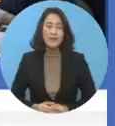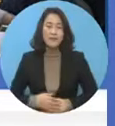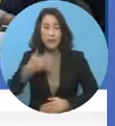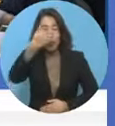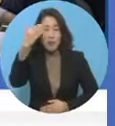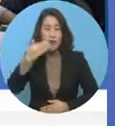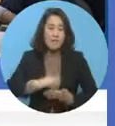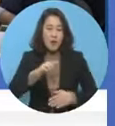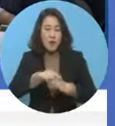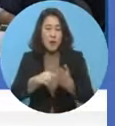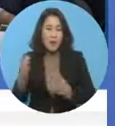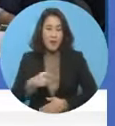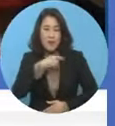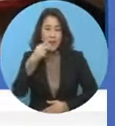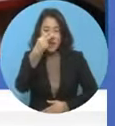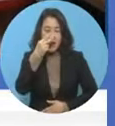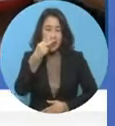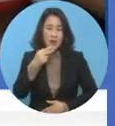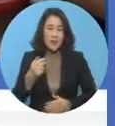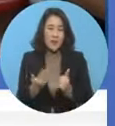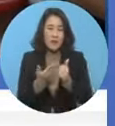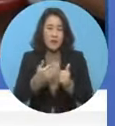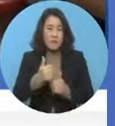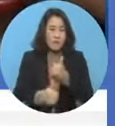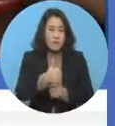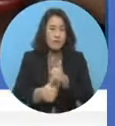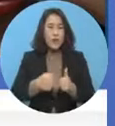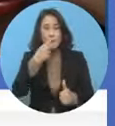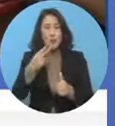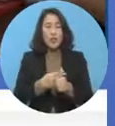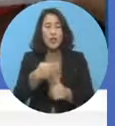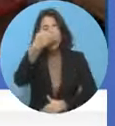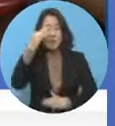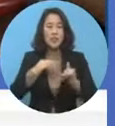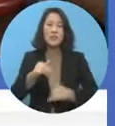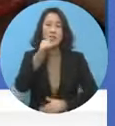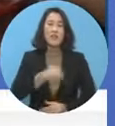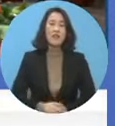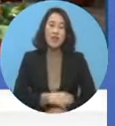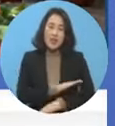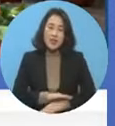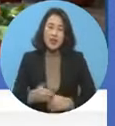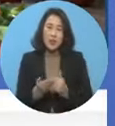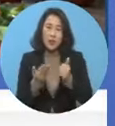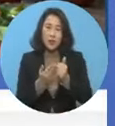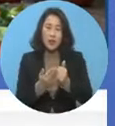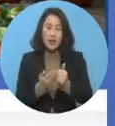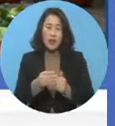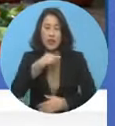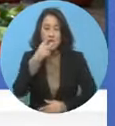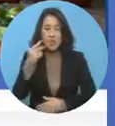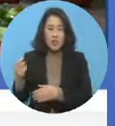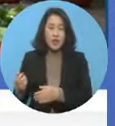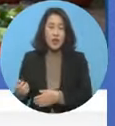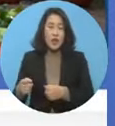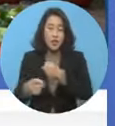젊음과 열정으로 딸기 시장에 과감하게 도전장을 낸 청년 농부가 있습니다. 건강하게 키운 종묘로 딸기 수확 시기를 한 달